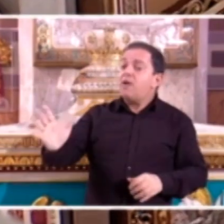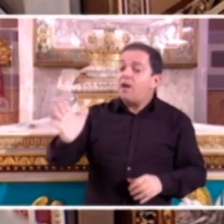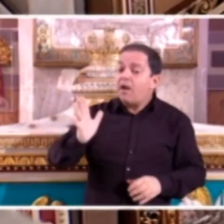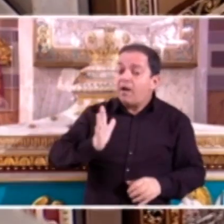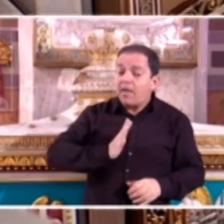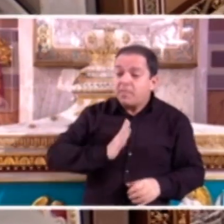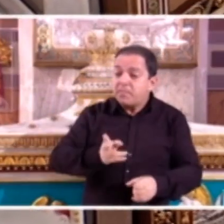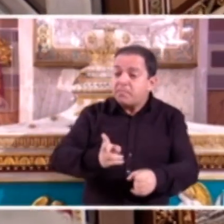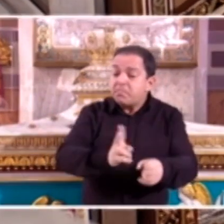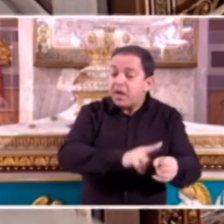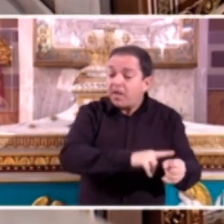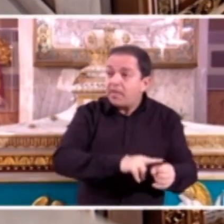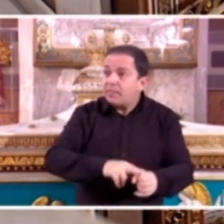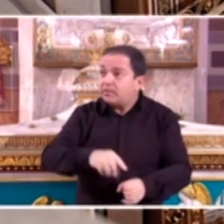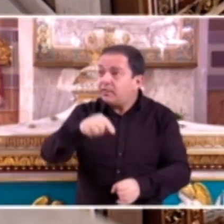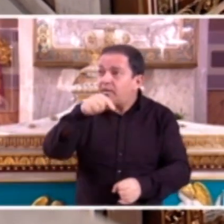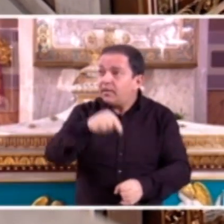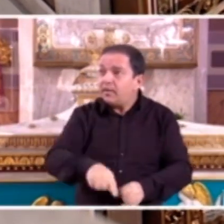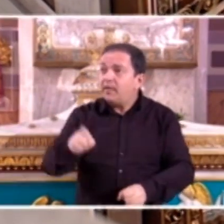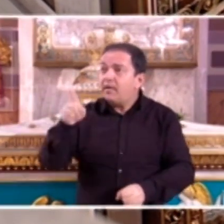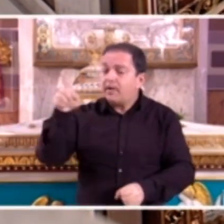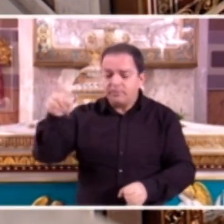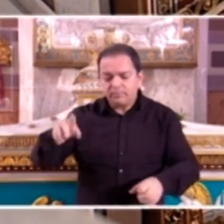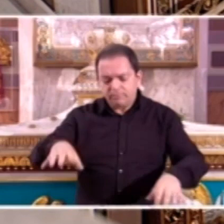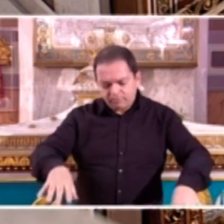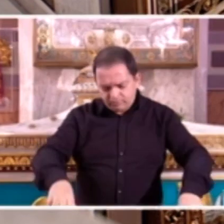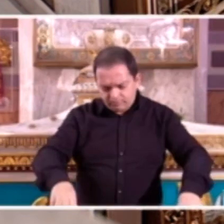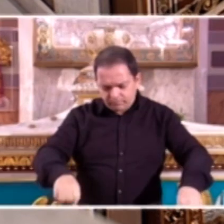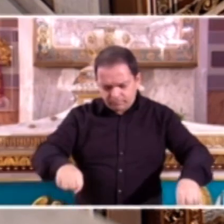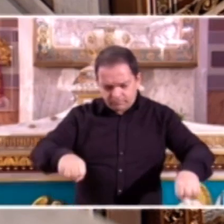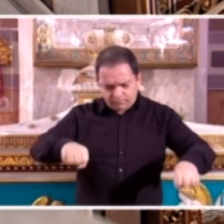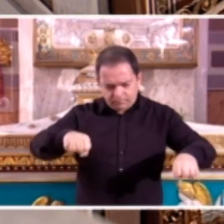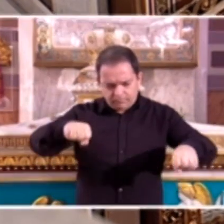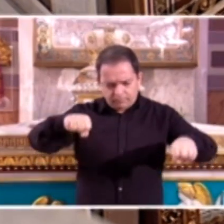Θεότητος, ποτέ δε και τους